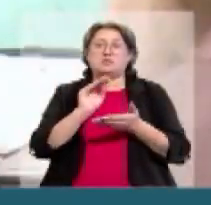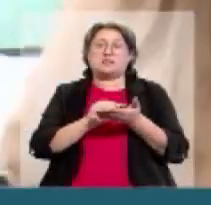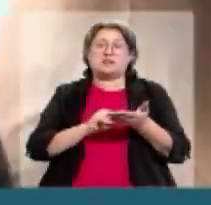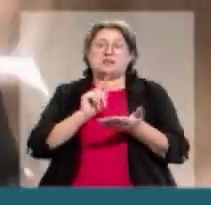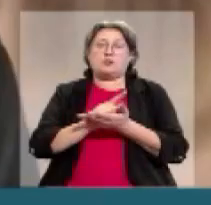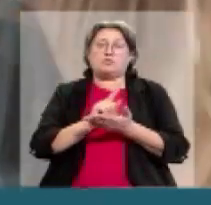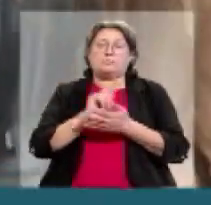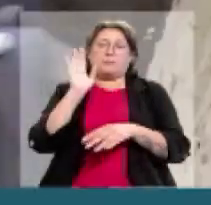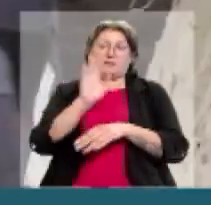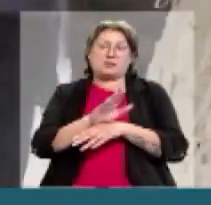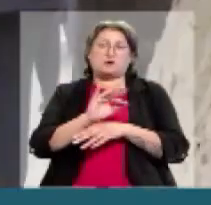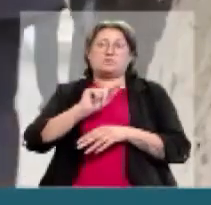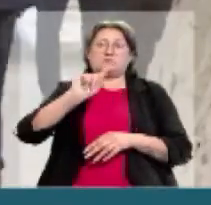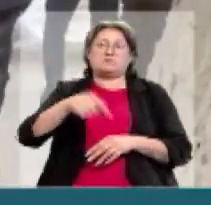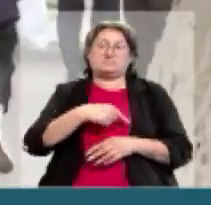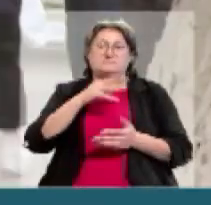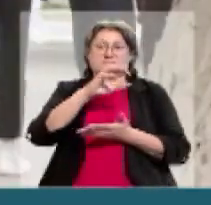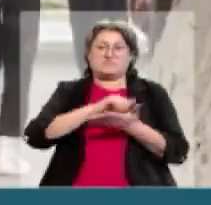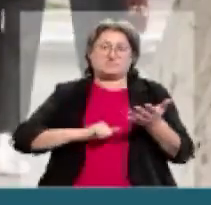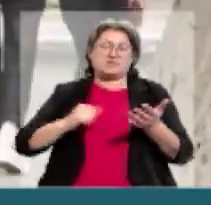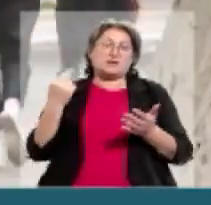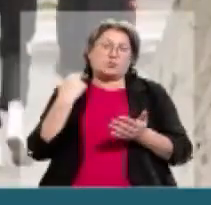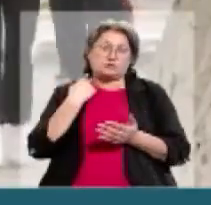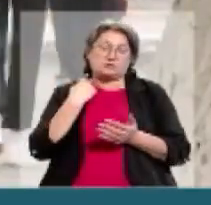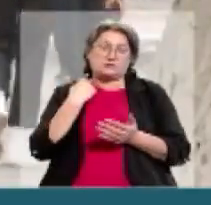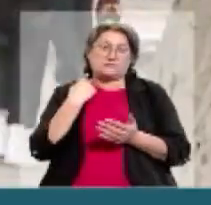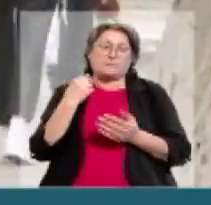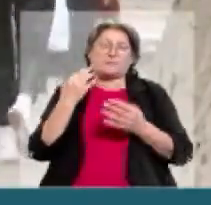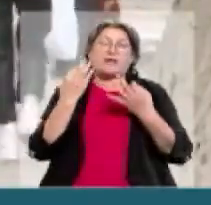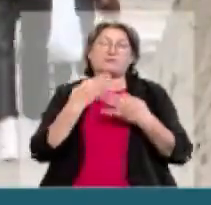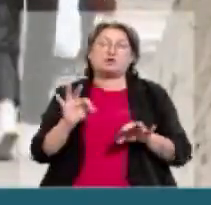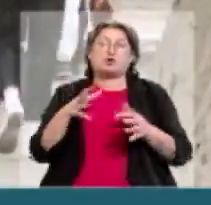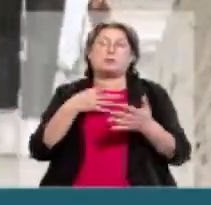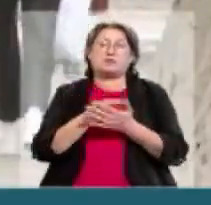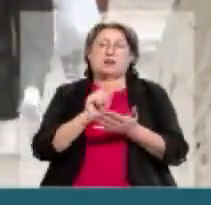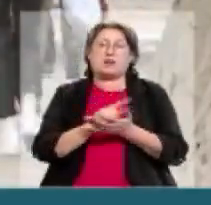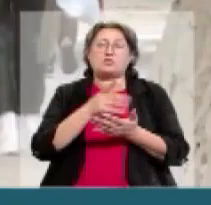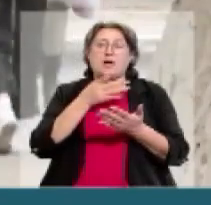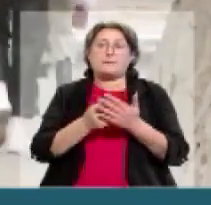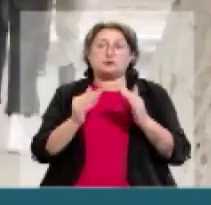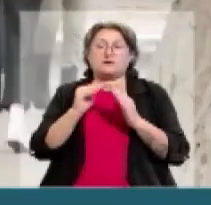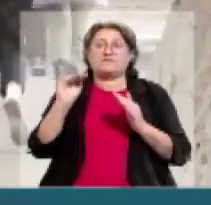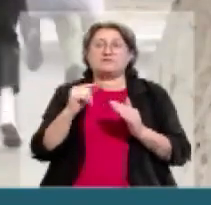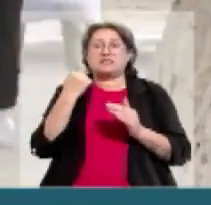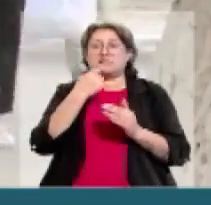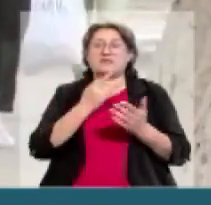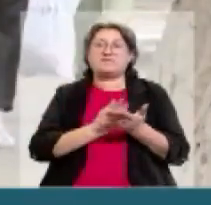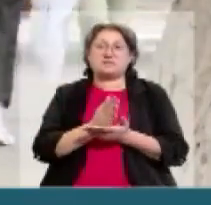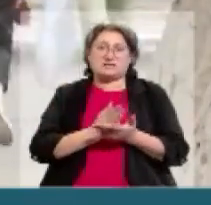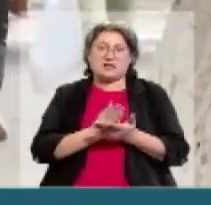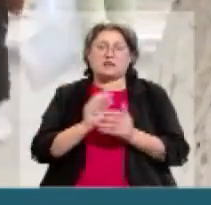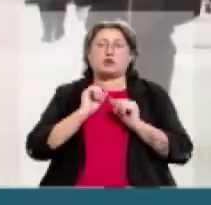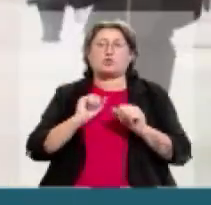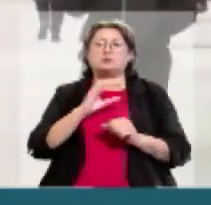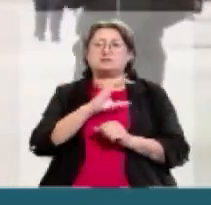составлен налоговый приказ о принудительном взыскании задолженности. Освобождены от уплаты налога на имущество физических лиц ветераны,